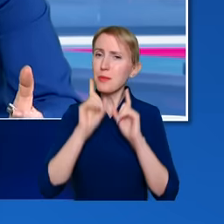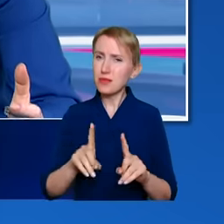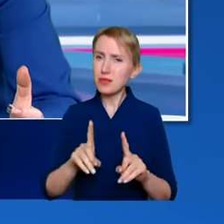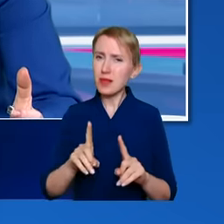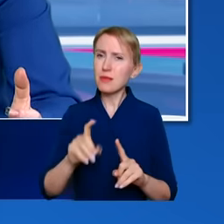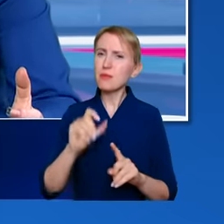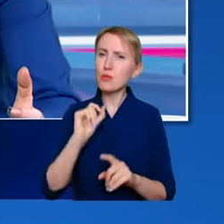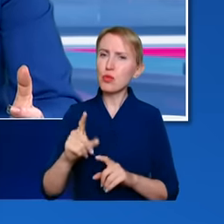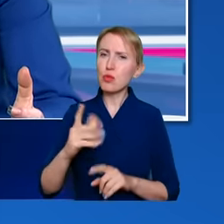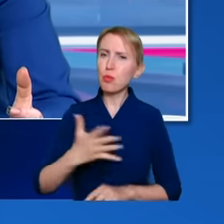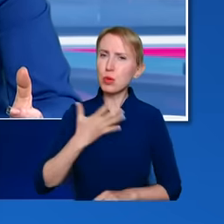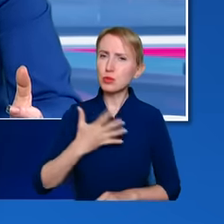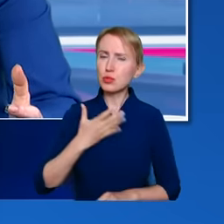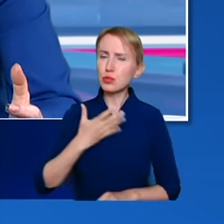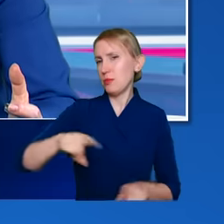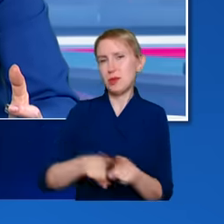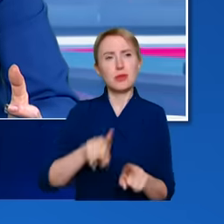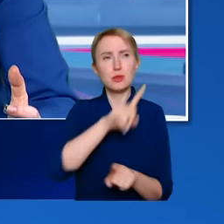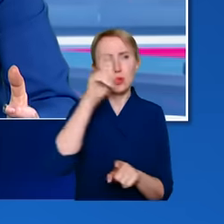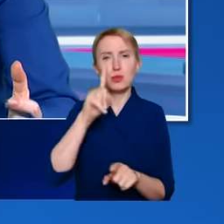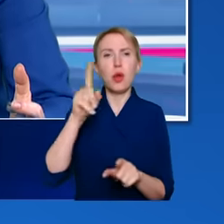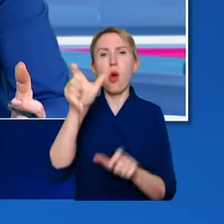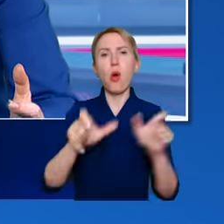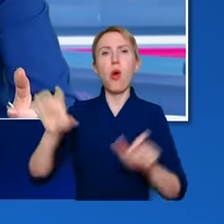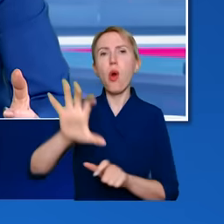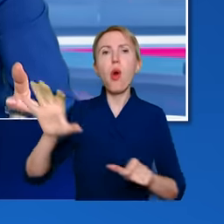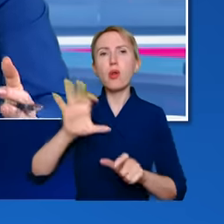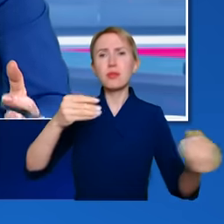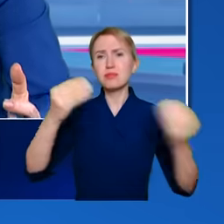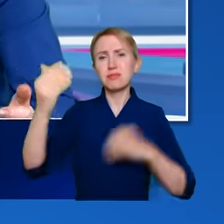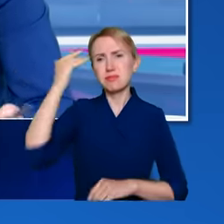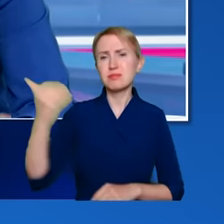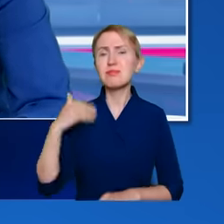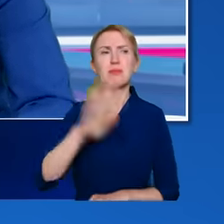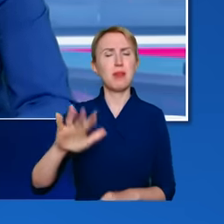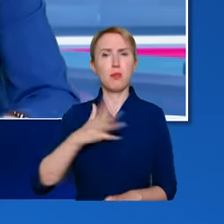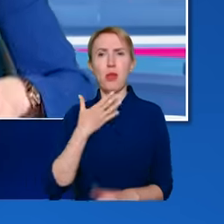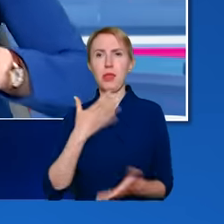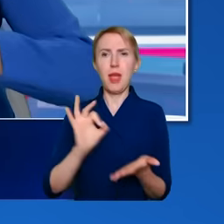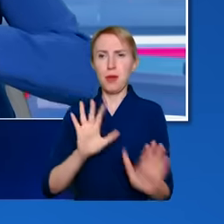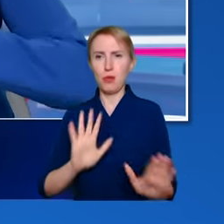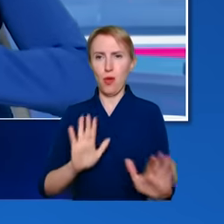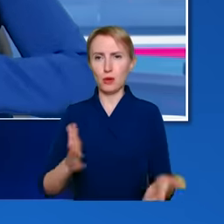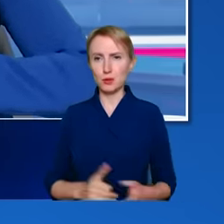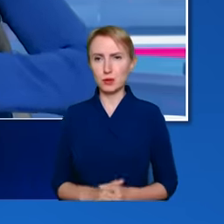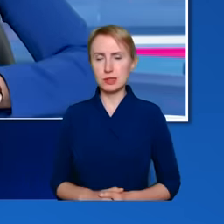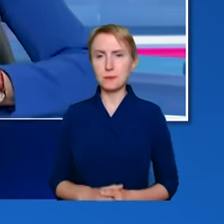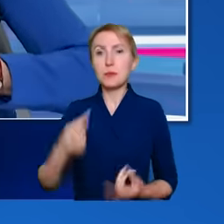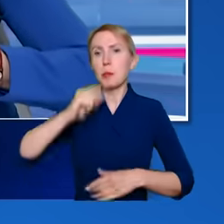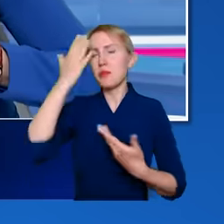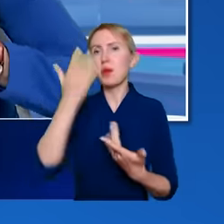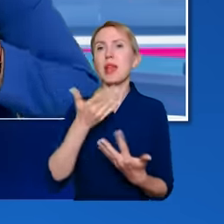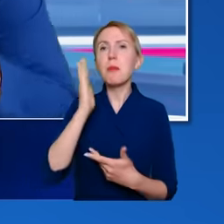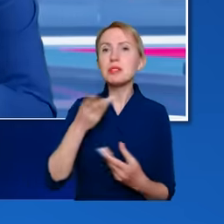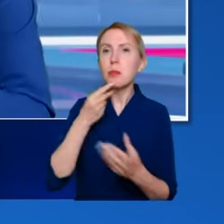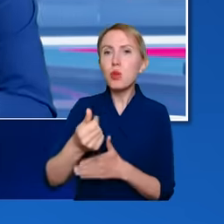takie poczucie, bo my też od państwa, naszych widzów odbieramy te sygnały. Jest takie poczucie niepewności, tak? Znaczy nie wiemy, ile będziemy płacić i